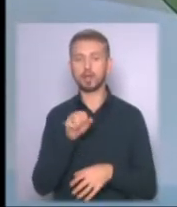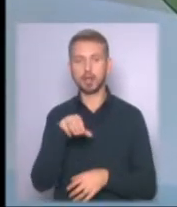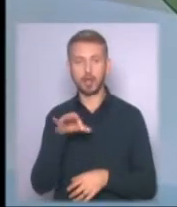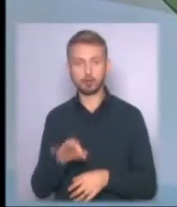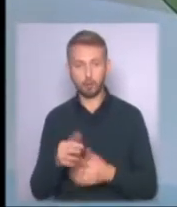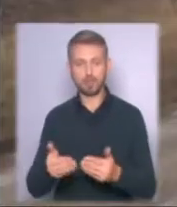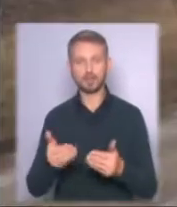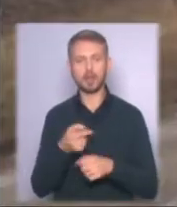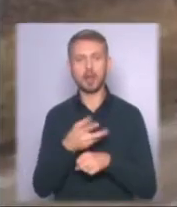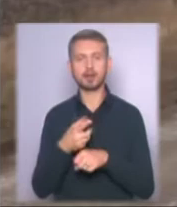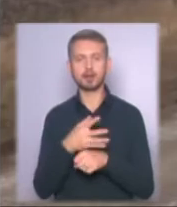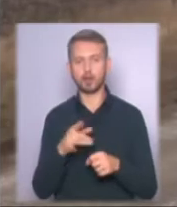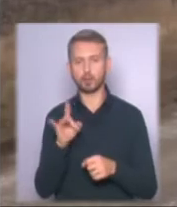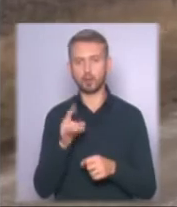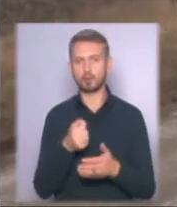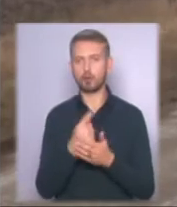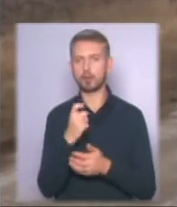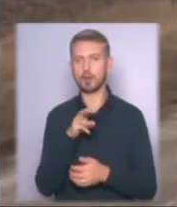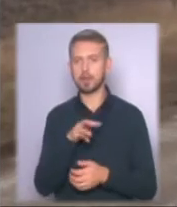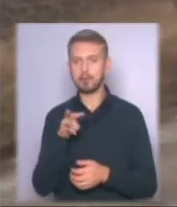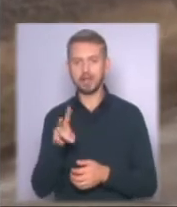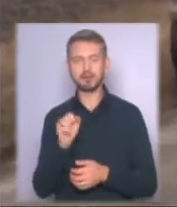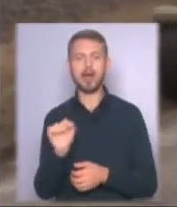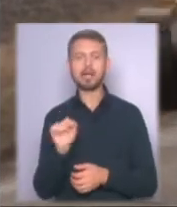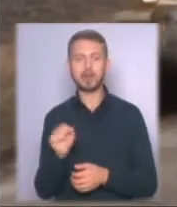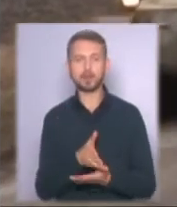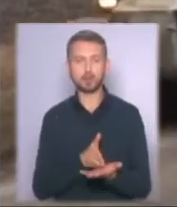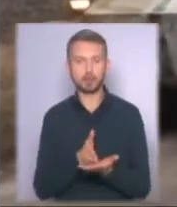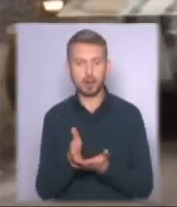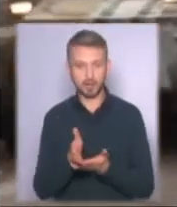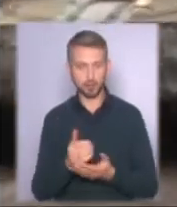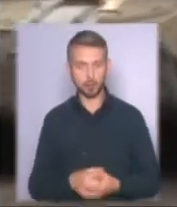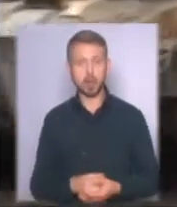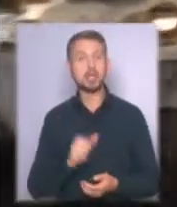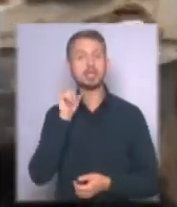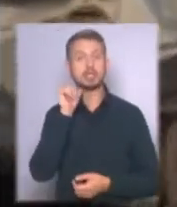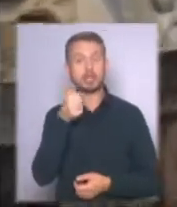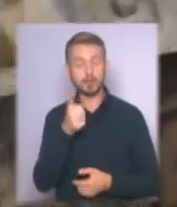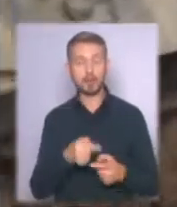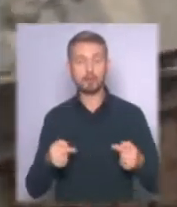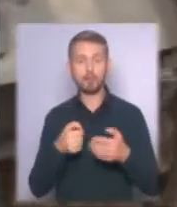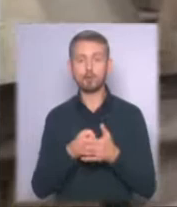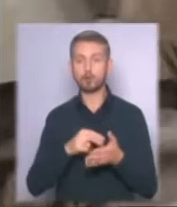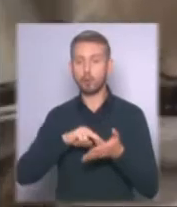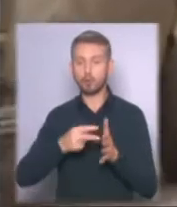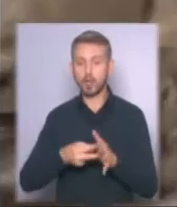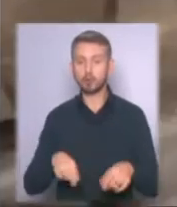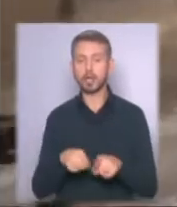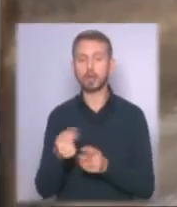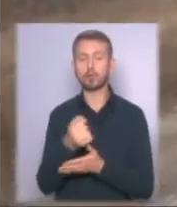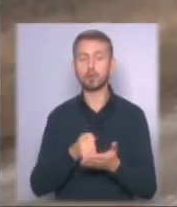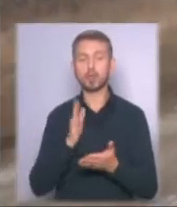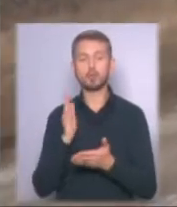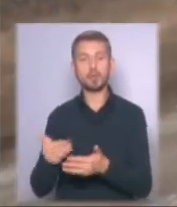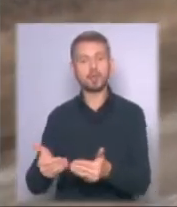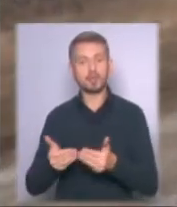відвели артилерію калібром до 100 міліметрів на Артемівському напрямку, повідомляє штаб. Завтра, відповідно до плану, таке озброєння буде